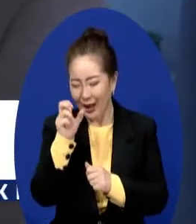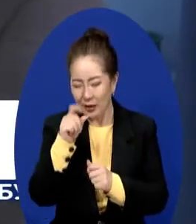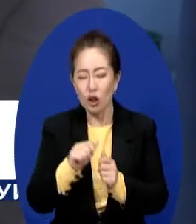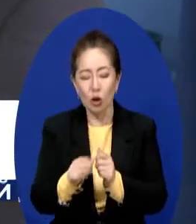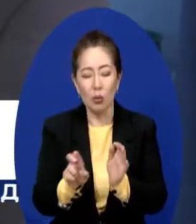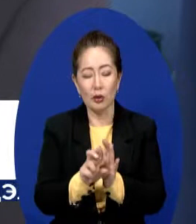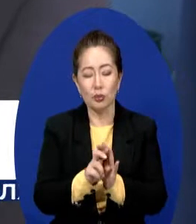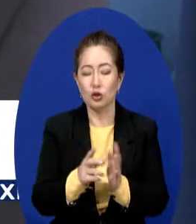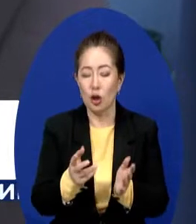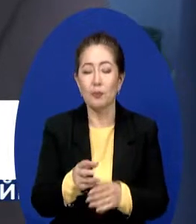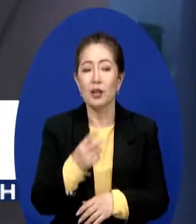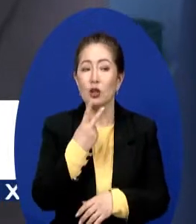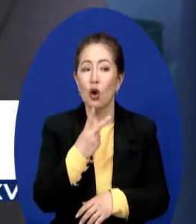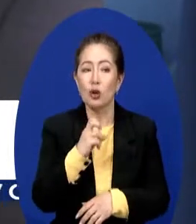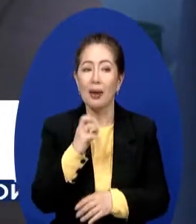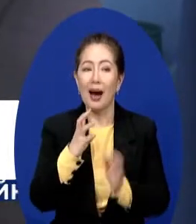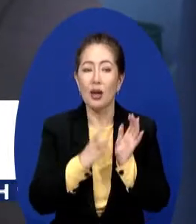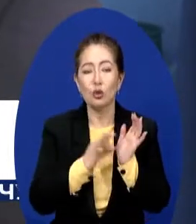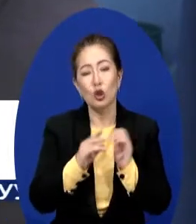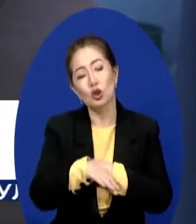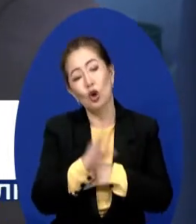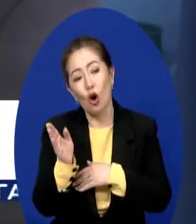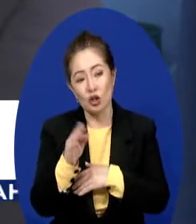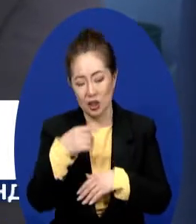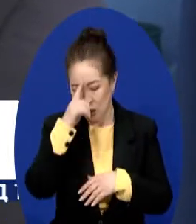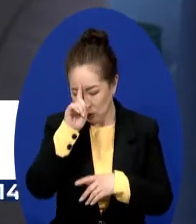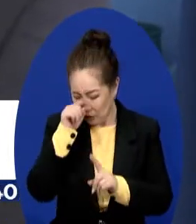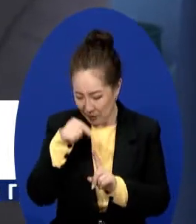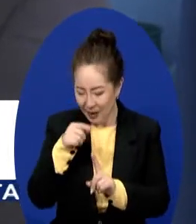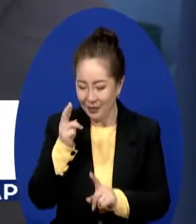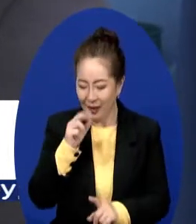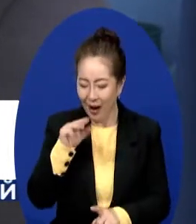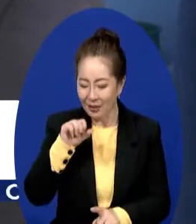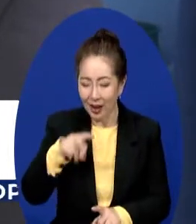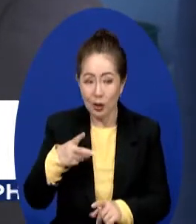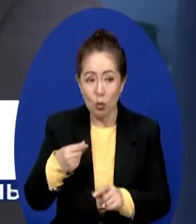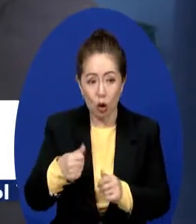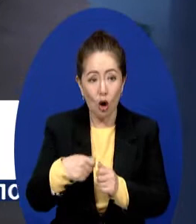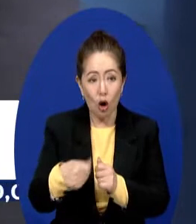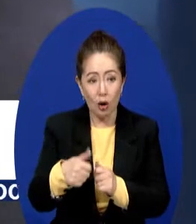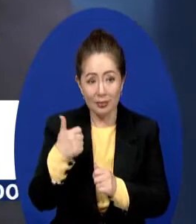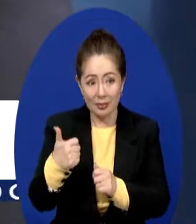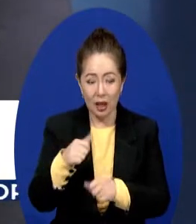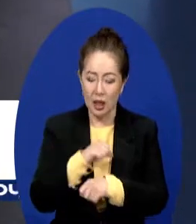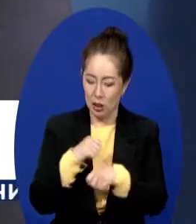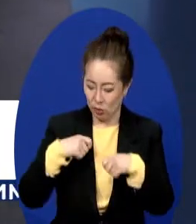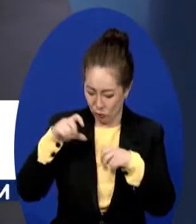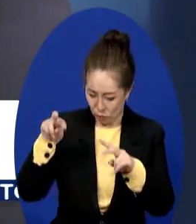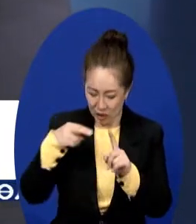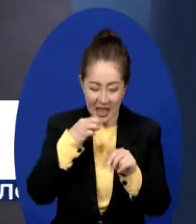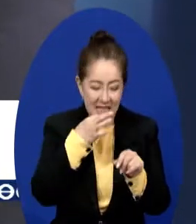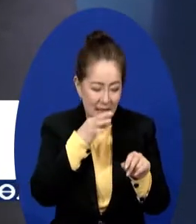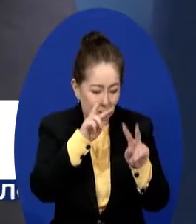оноос хойш одоо эрүүл мэндийн даатгалын шимтгэлээ төлсөн тохиолдолд иргэн маань одоо урьдчилан сэргийлэх хэрэгт